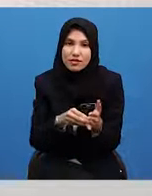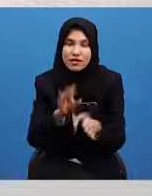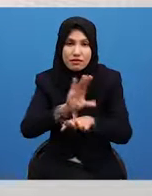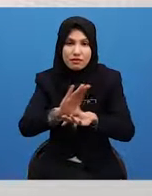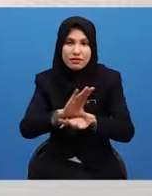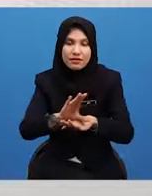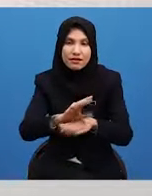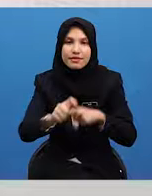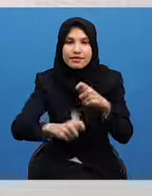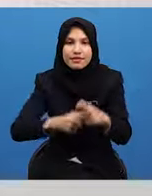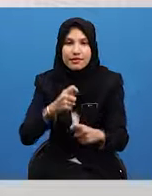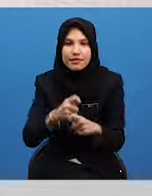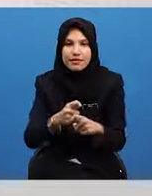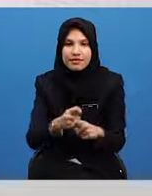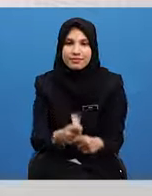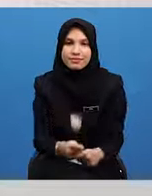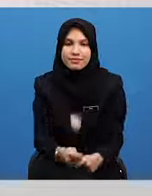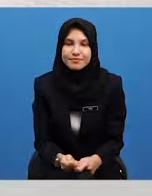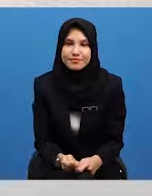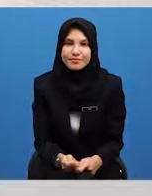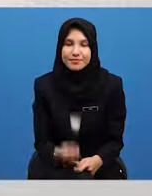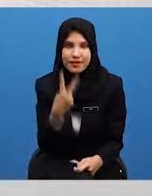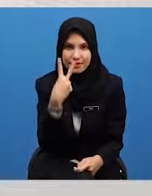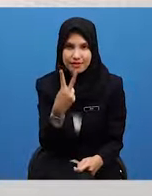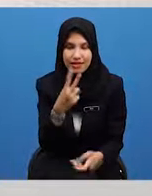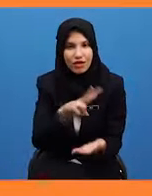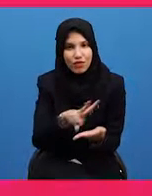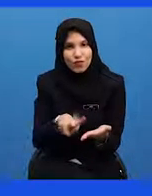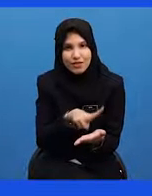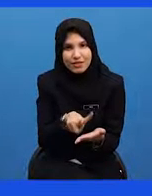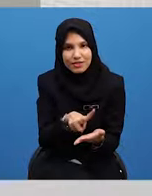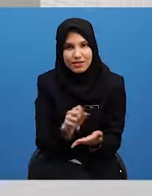kegunaan takal. Mari kita tengok video ini.